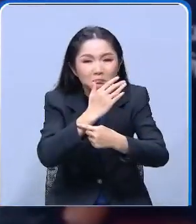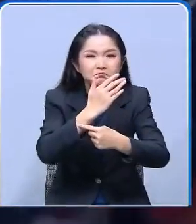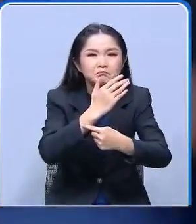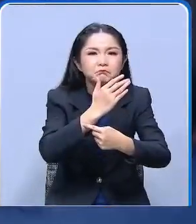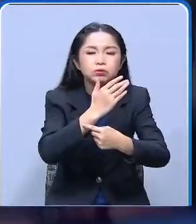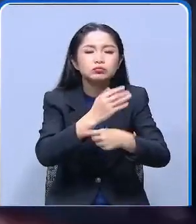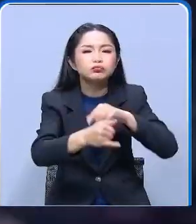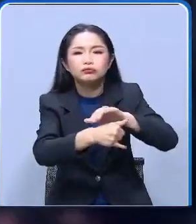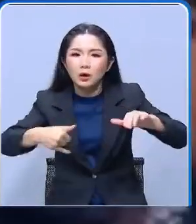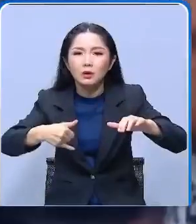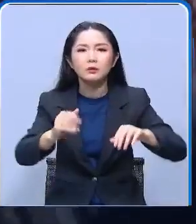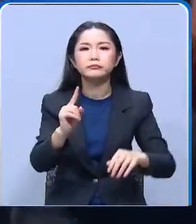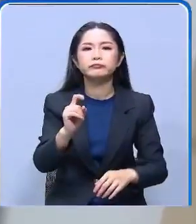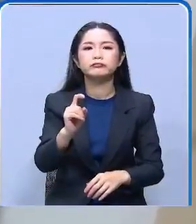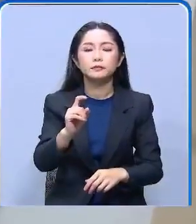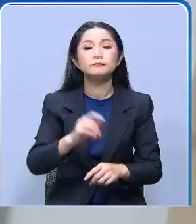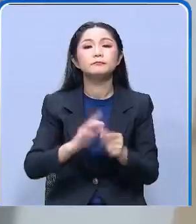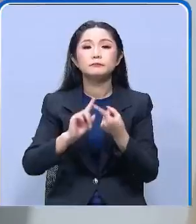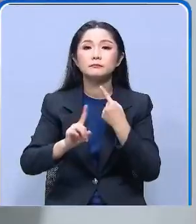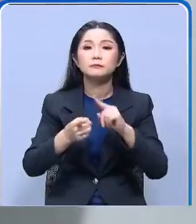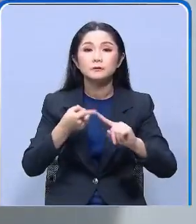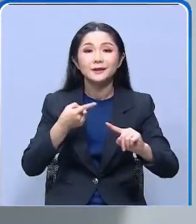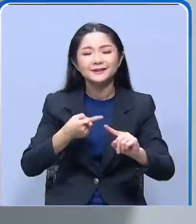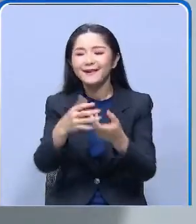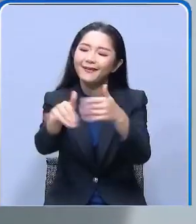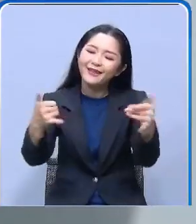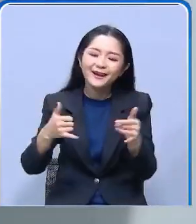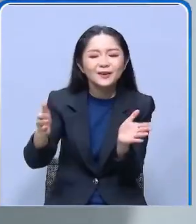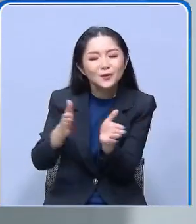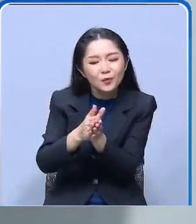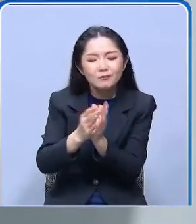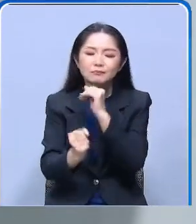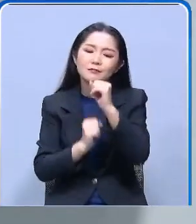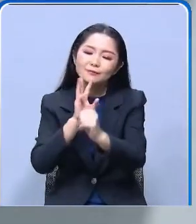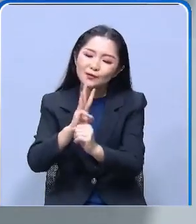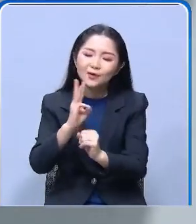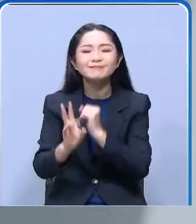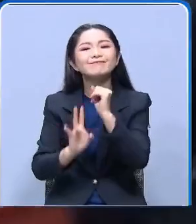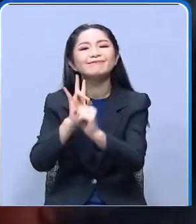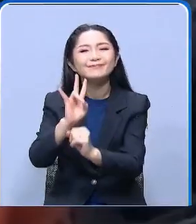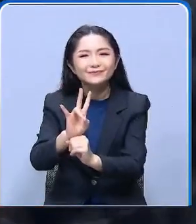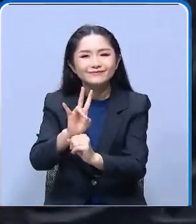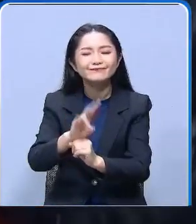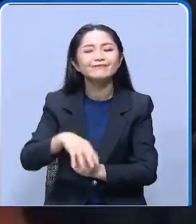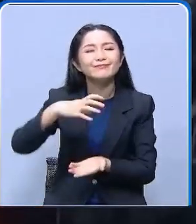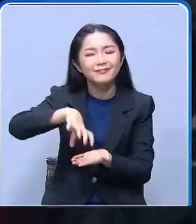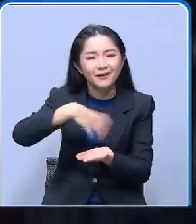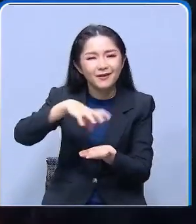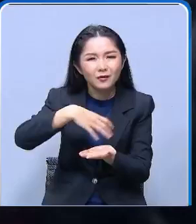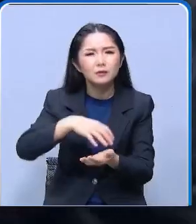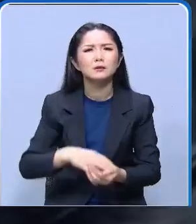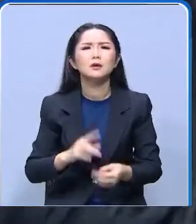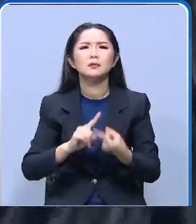พื่อนที่เล่นด้วยกันกับน้องเนี่ยนะเป็นเพื่อนอายุก็ไล่เรียกกันนี่แหละครับ6ขวบ7ขวบนั่นแหละฮะก็บอกว่าอ๋อเพื่อนผมคนเนี้ยเข